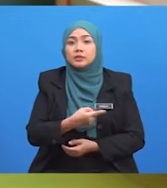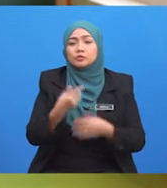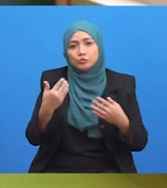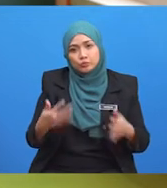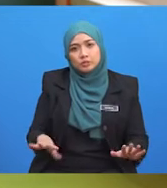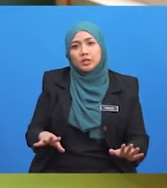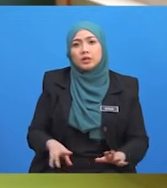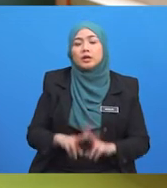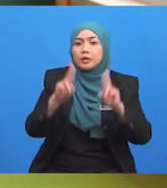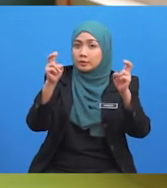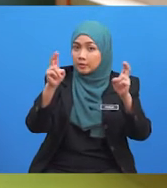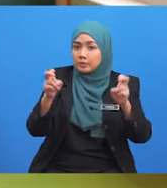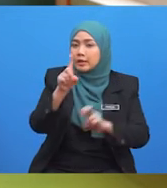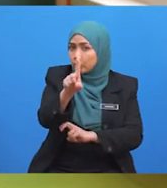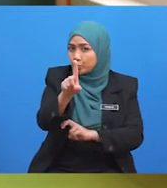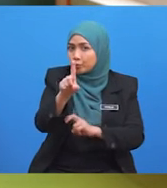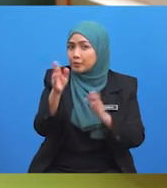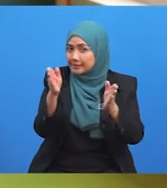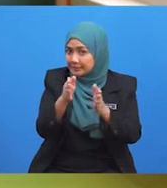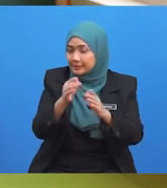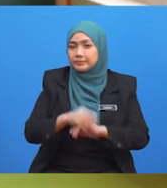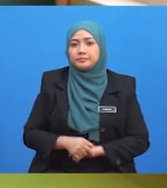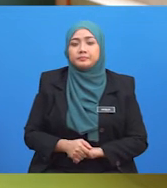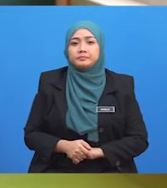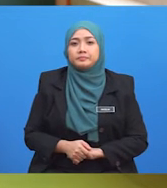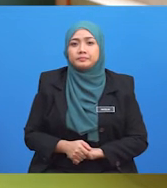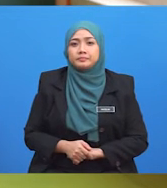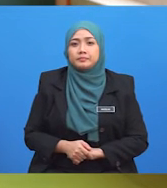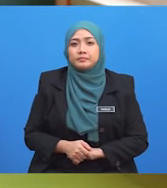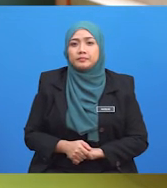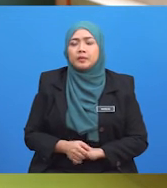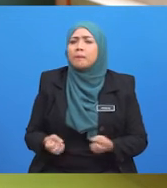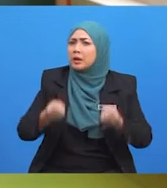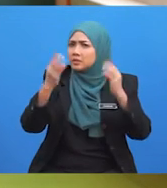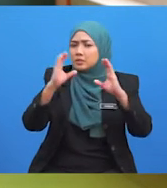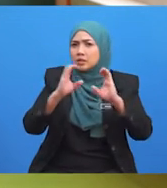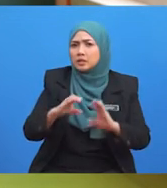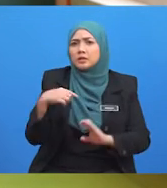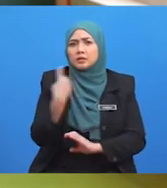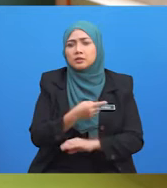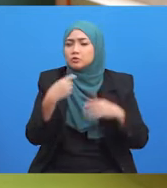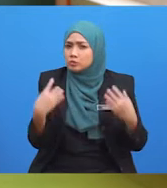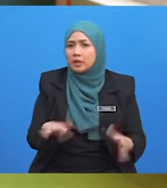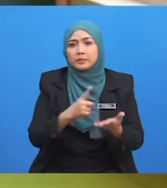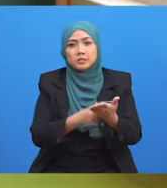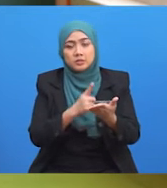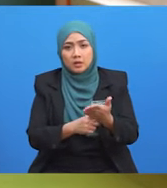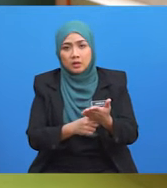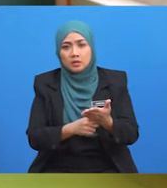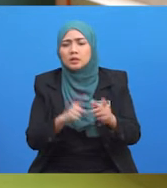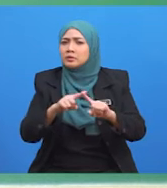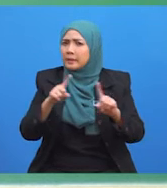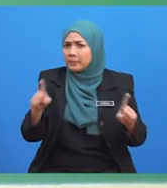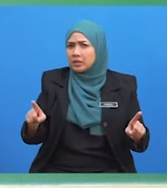selesai objektif pertama. Baik murid-murid. Banyak cara yang kita dah belajar hari ini.